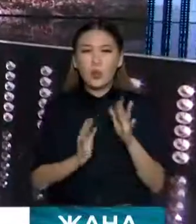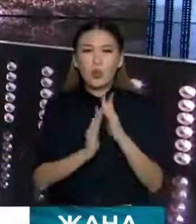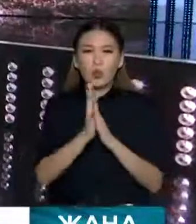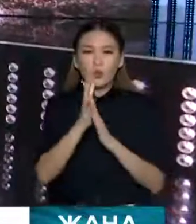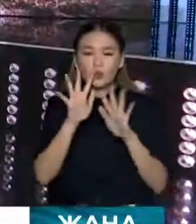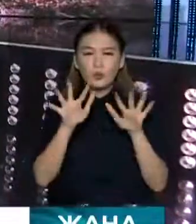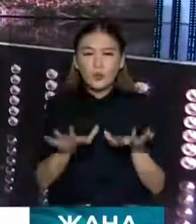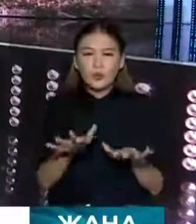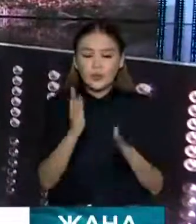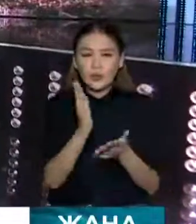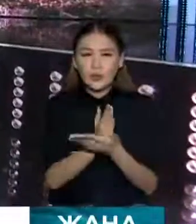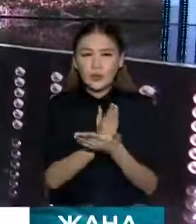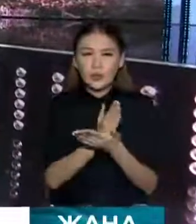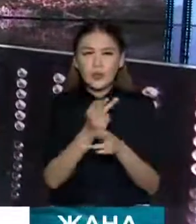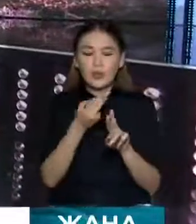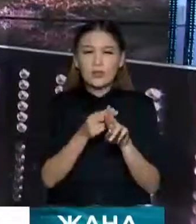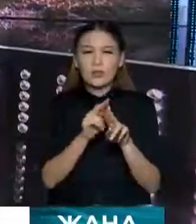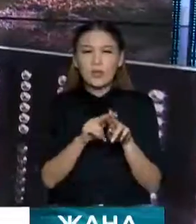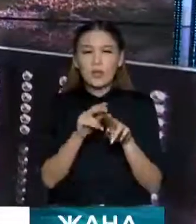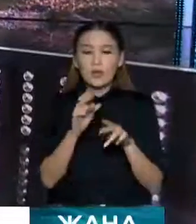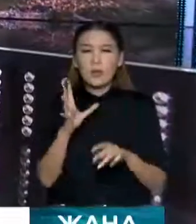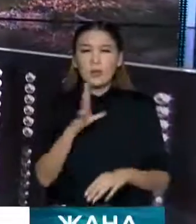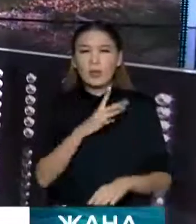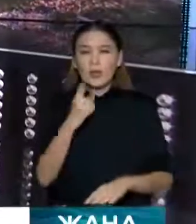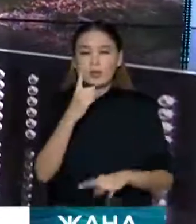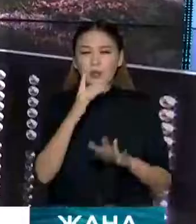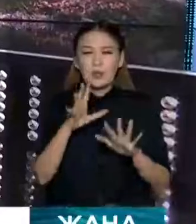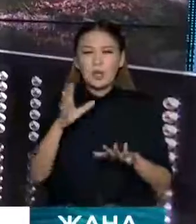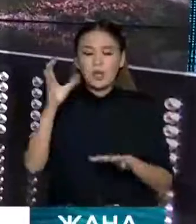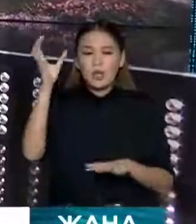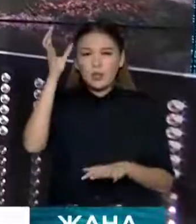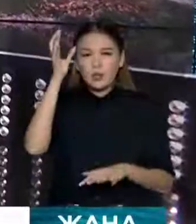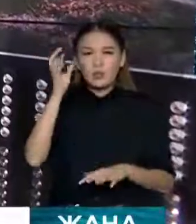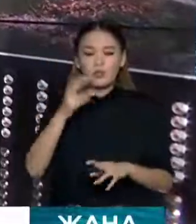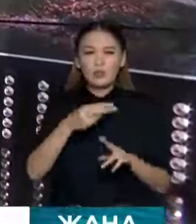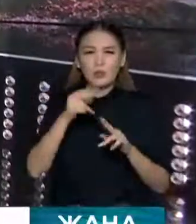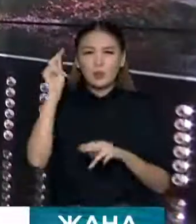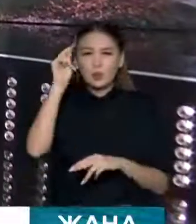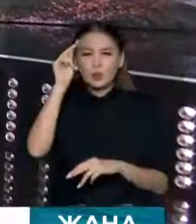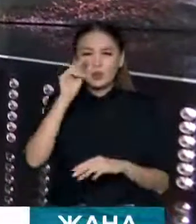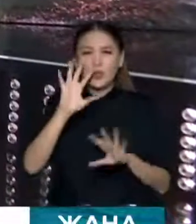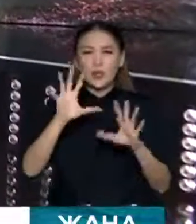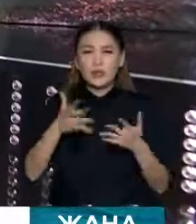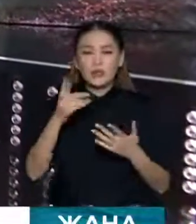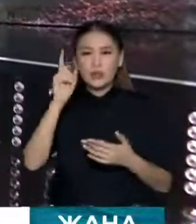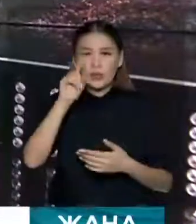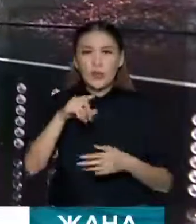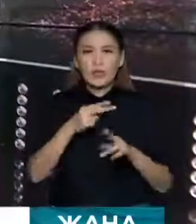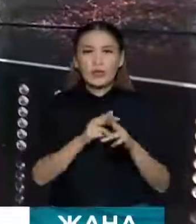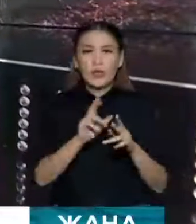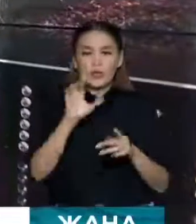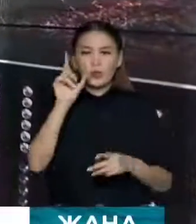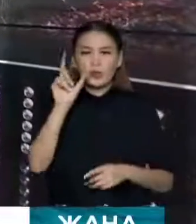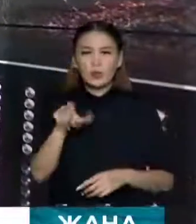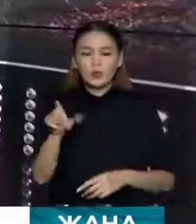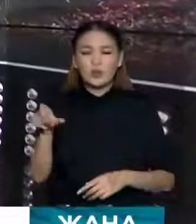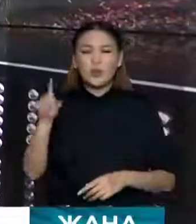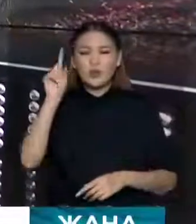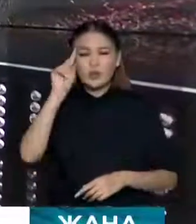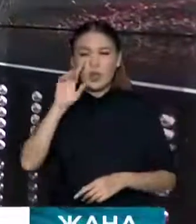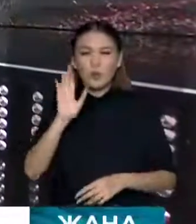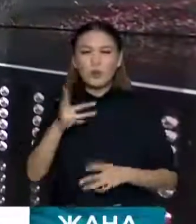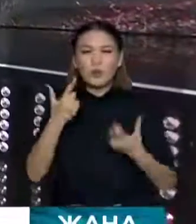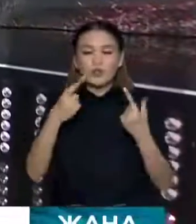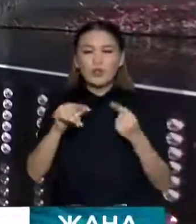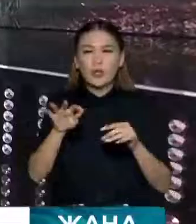бар. Сол өсу бүршігі біріншіден ғылым мен білімге байланысты. Егер де заманауи кадрлар дайындайтын болсақ, онда бізде жаңағы